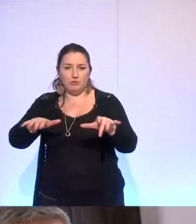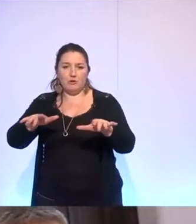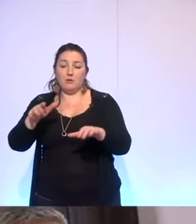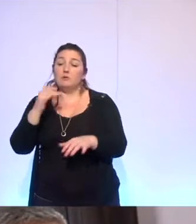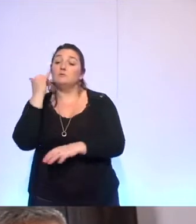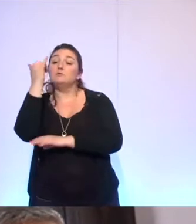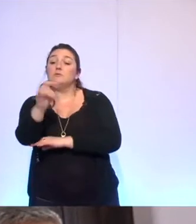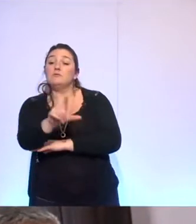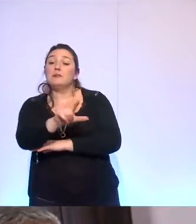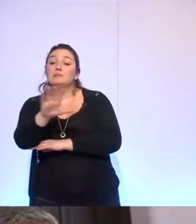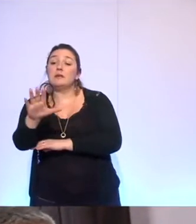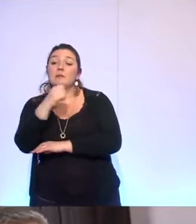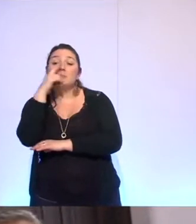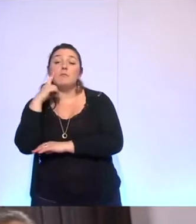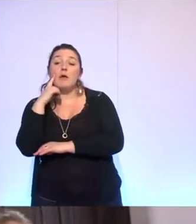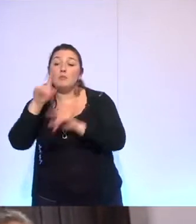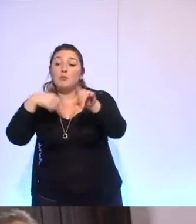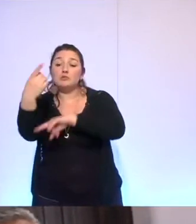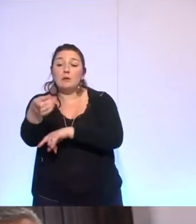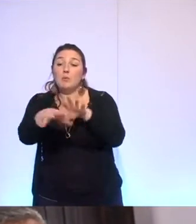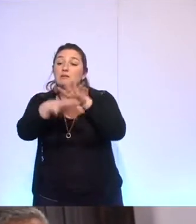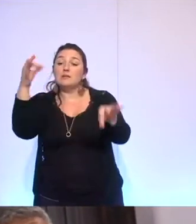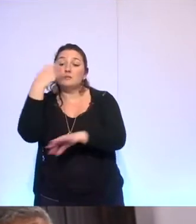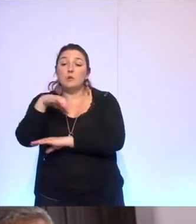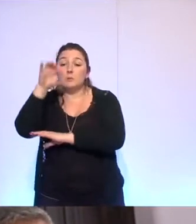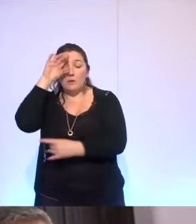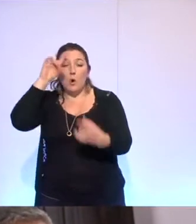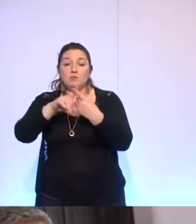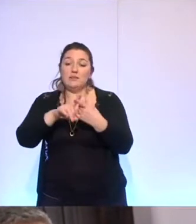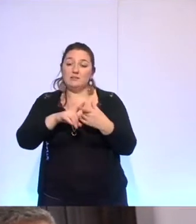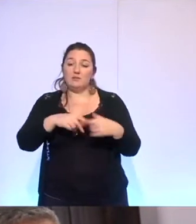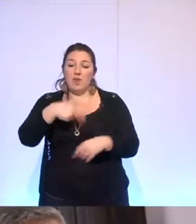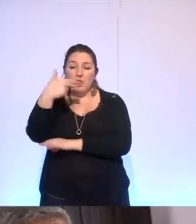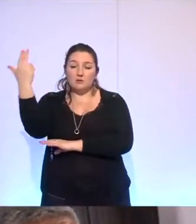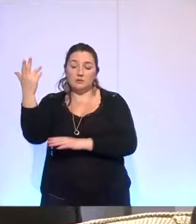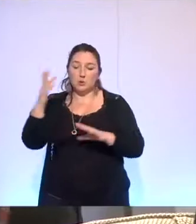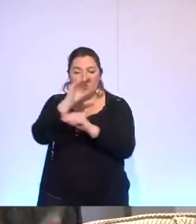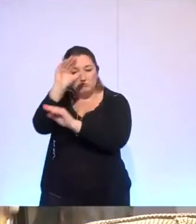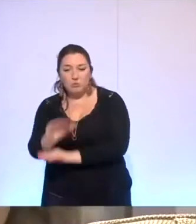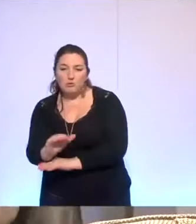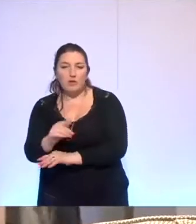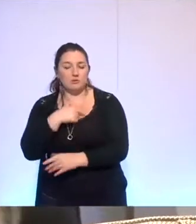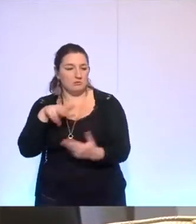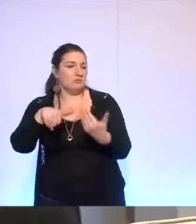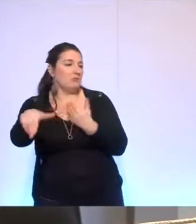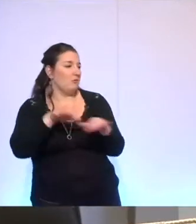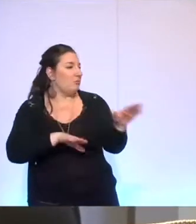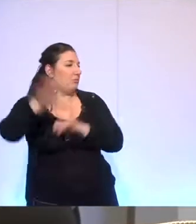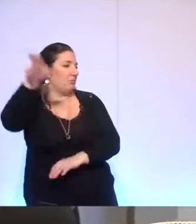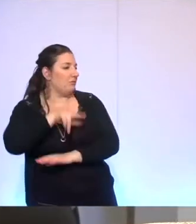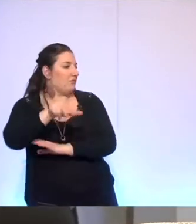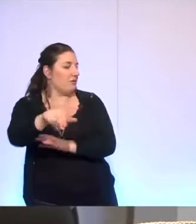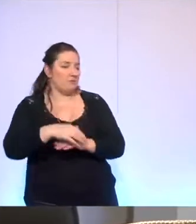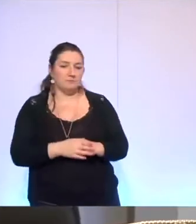aux élections européennes pour le bien et le sauvegarde de notre patrie. Je vous confirme que nous nous réjouissons aussi de notre